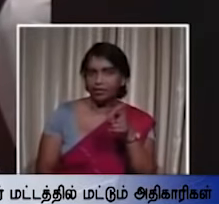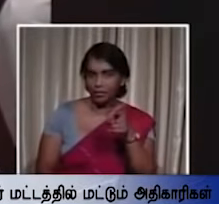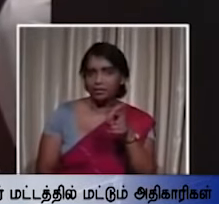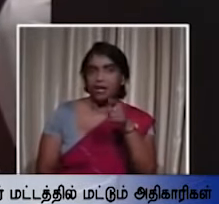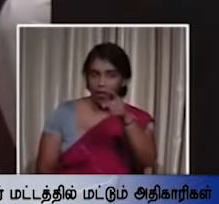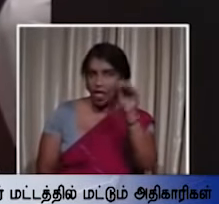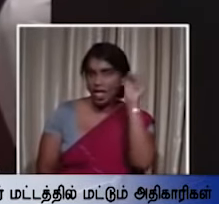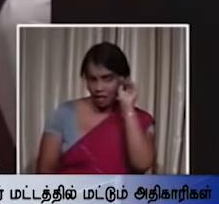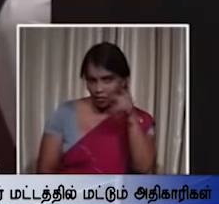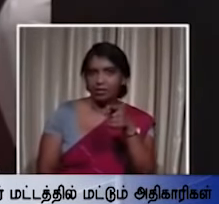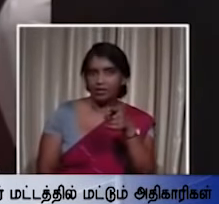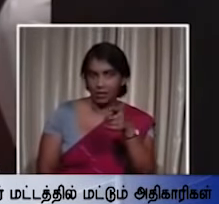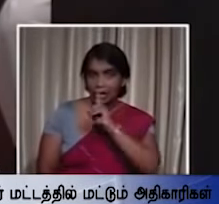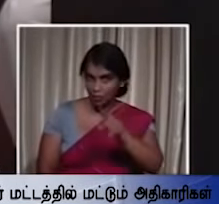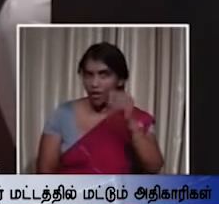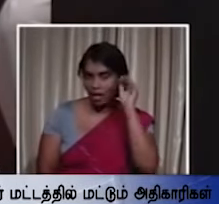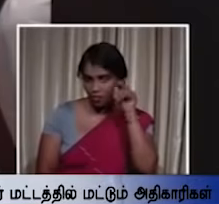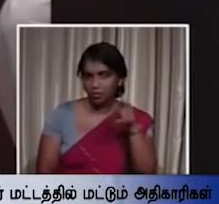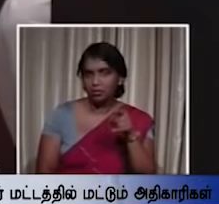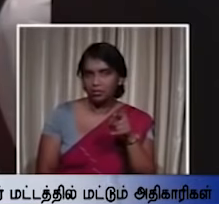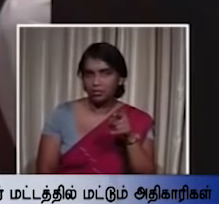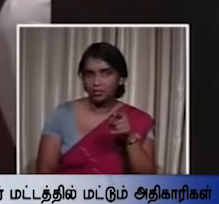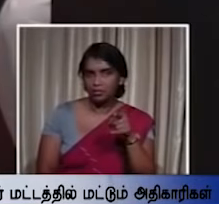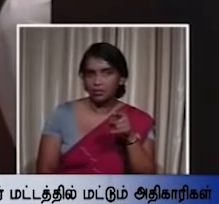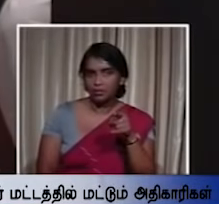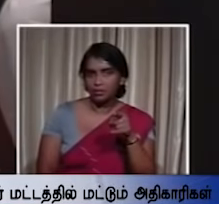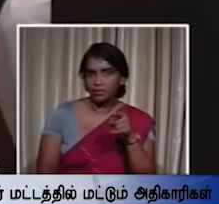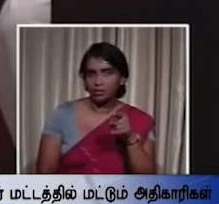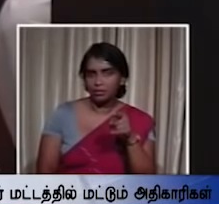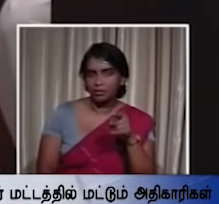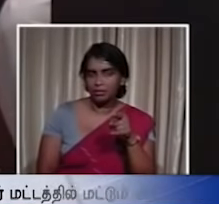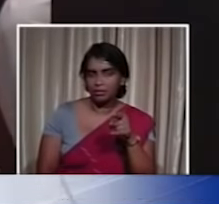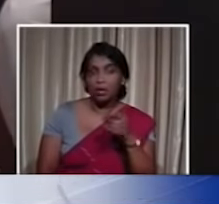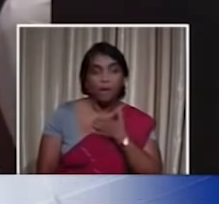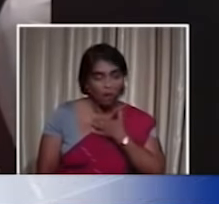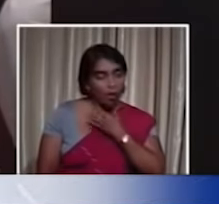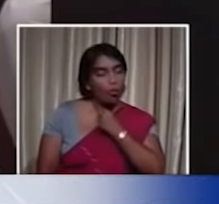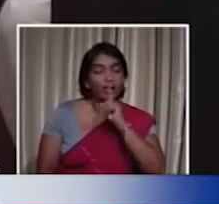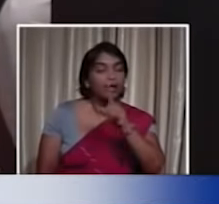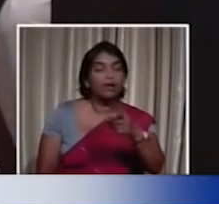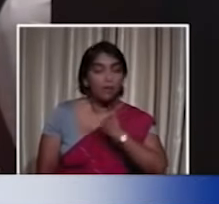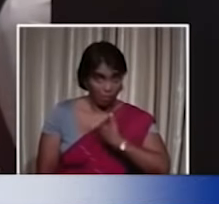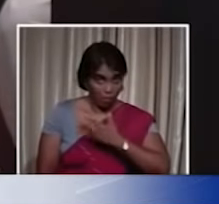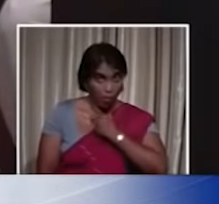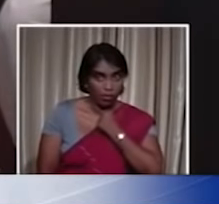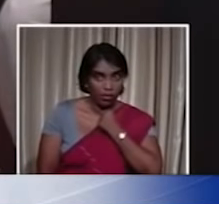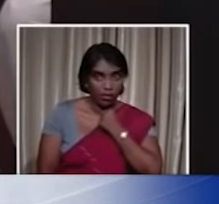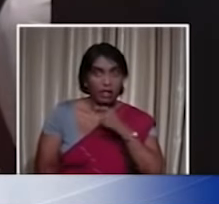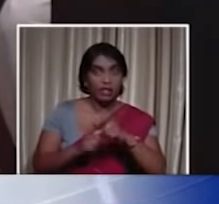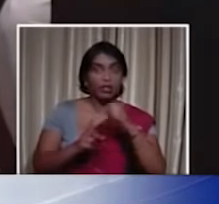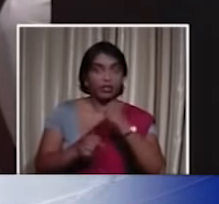குணவர்த்தன அவர்களே, சபாநாயகர் கூறியது உங்களுக்கு கேட்டதுதானே? நான் பொய் சொல்கின்றேன் என நீங்கள் எழுந்து